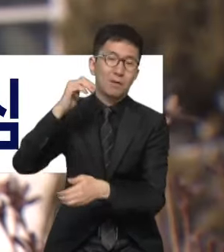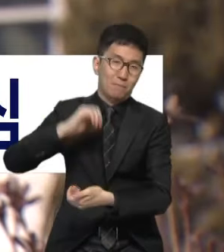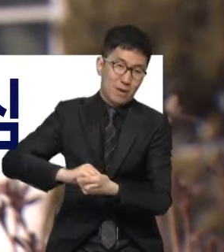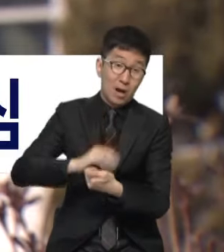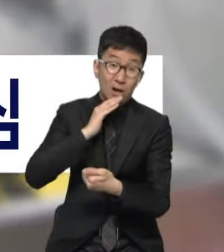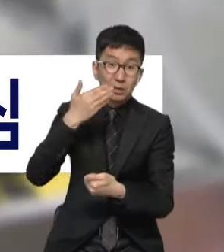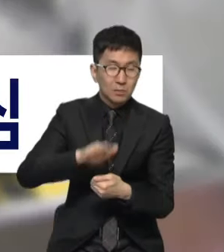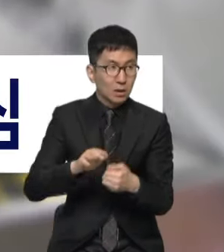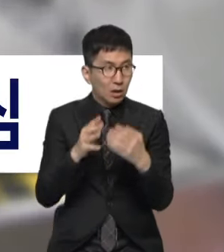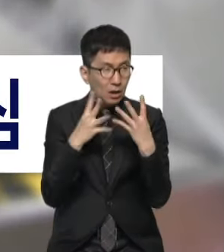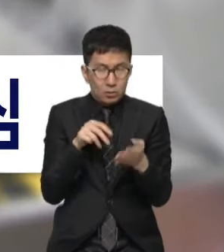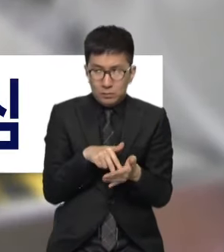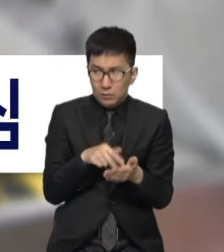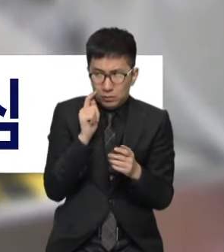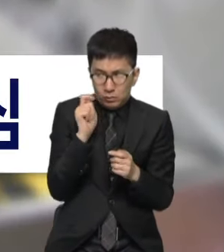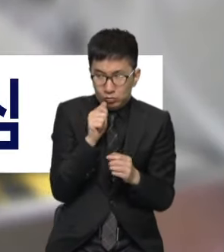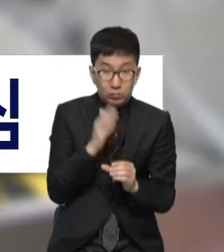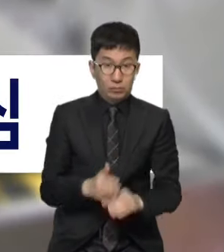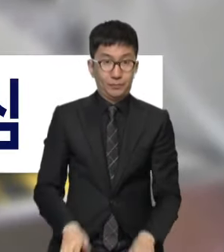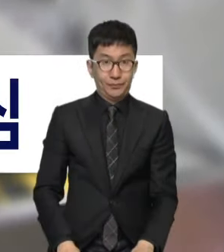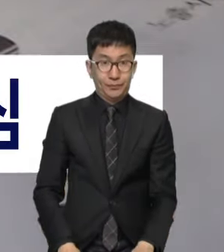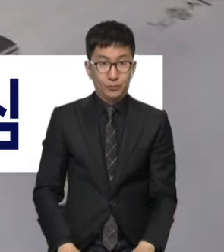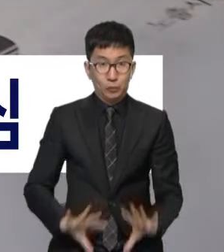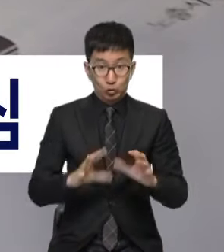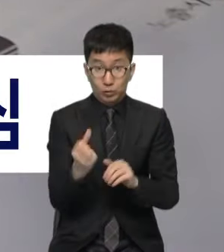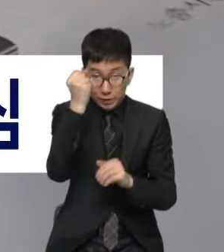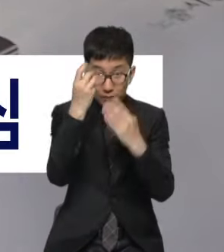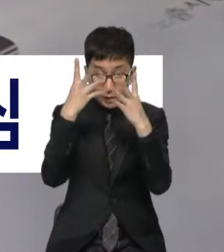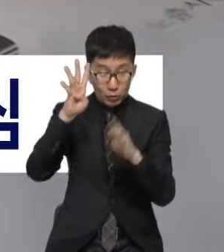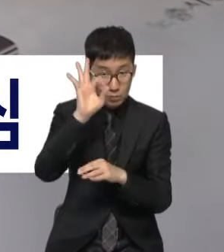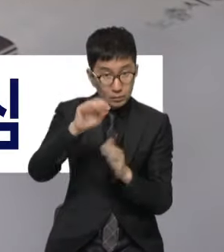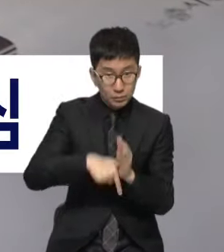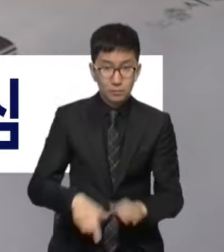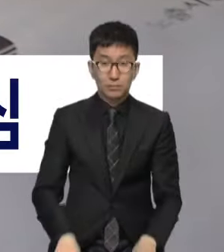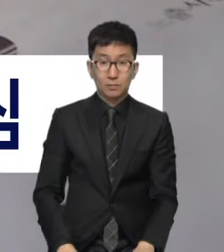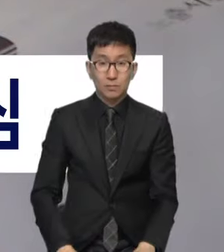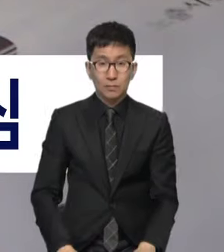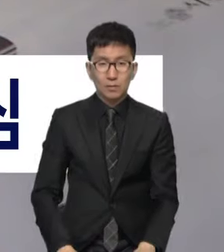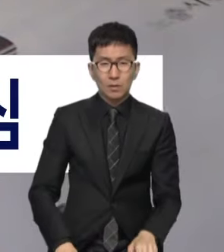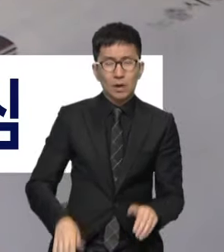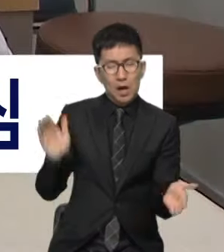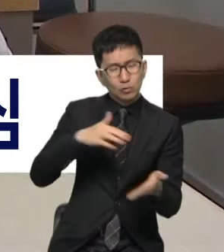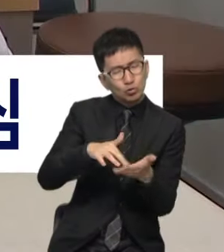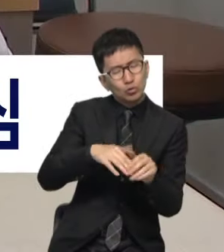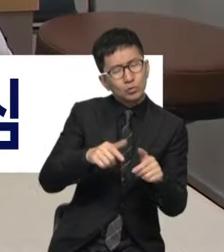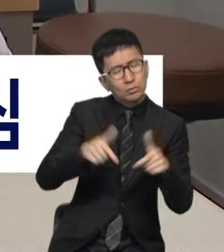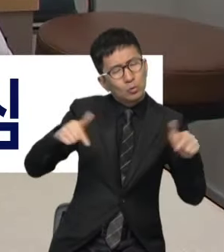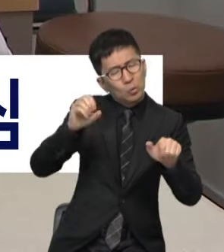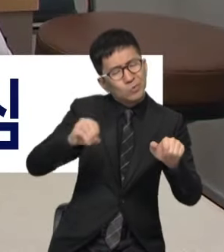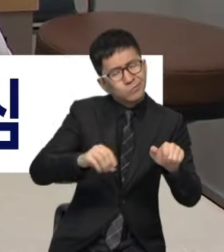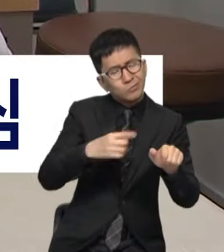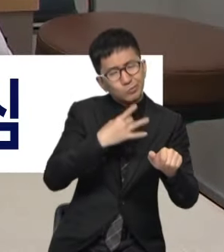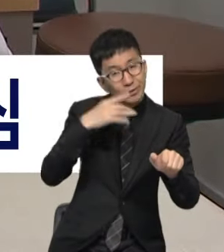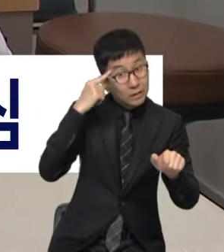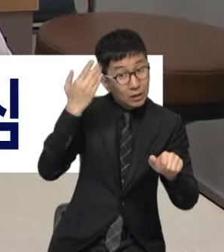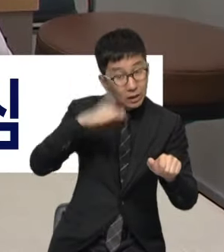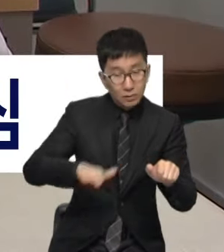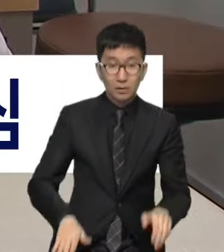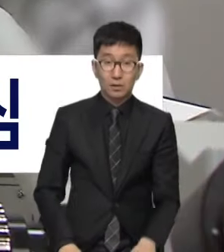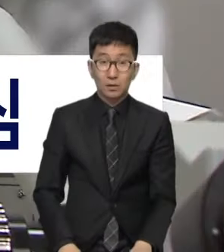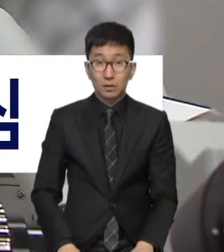분위기입니다. 거점 국립대 대부분은 배정된 정원의 50%만 늘리는 걸로 가닥을 잡았지만 배정받은